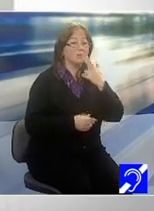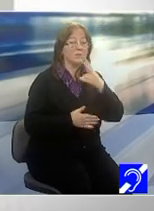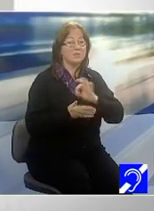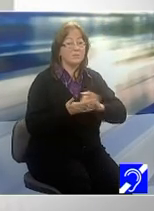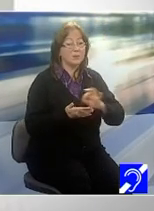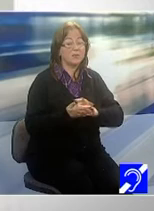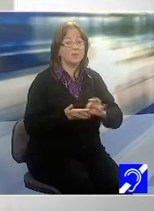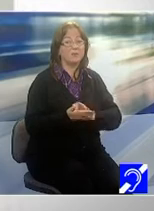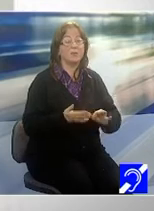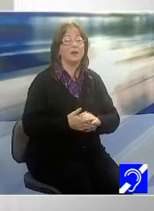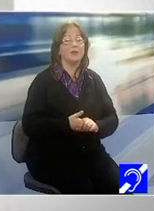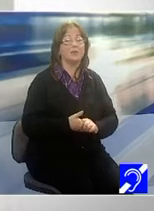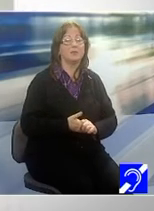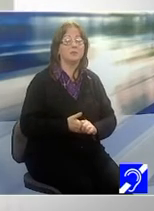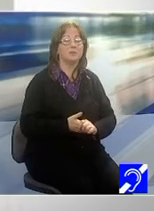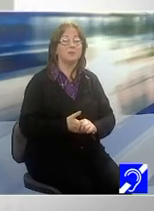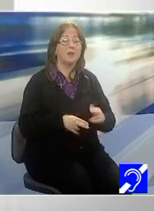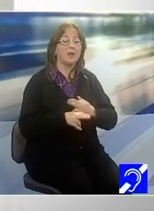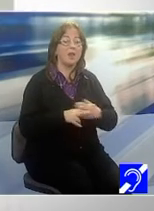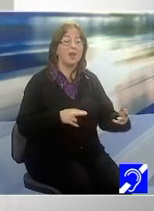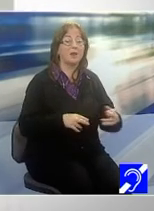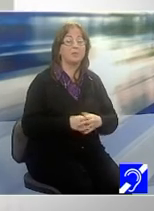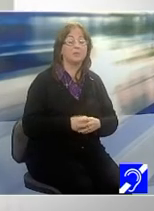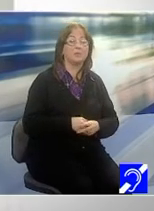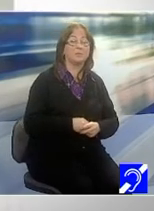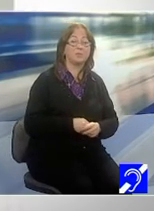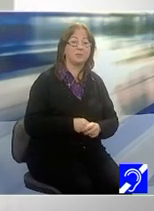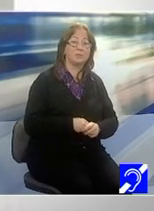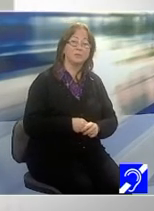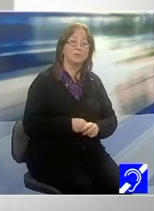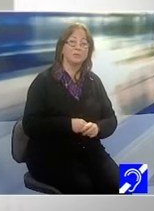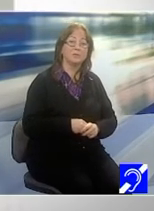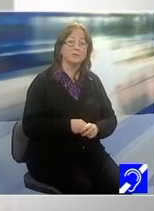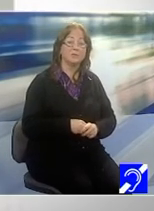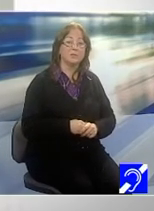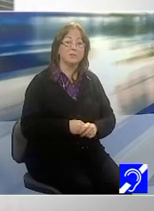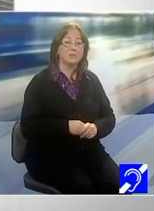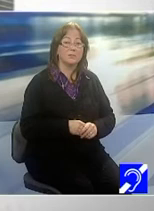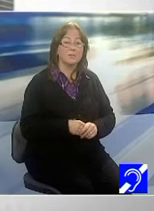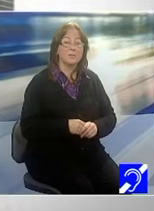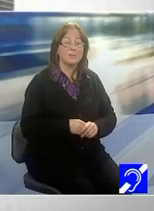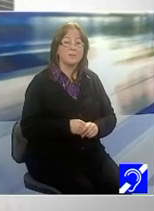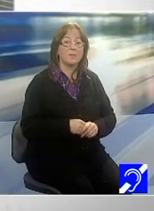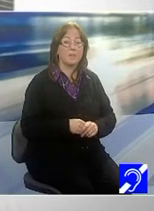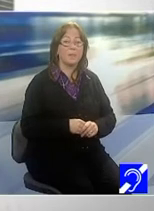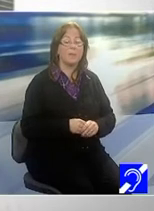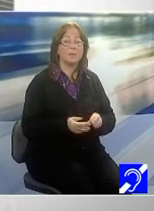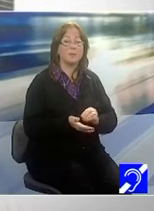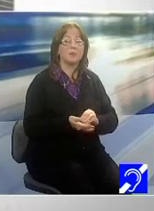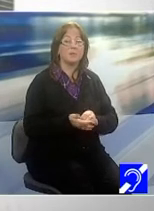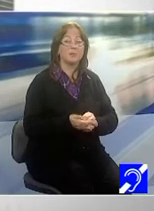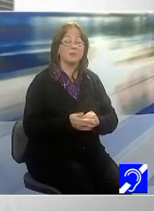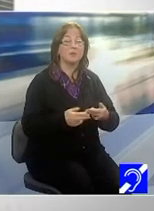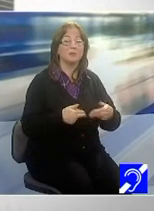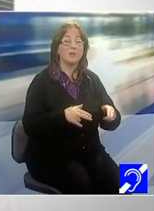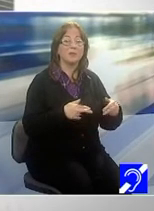fără probleme. Acum, bine, asta era cumva inclus. Neapărat, pentru că merg mai departe, se vorbește despre